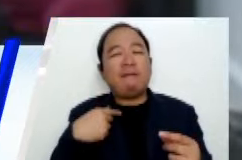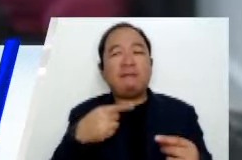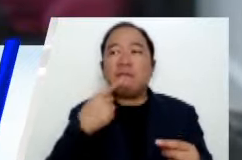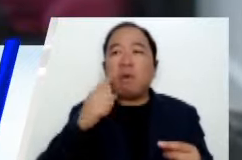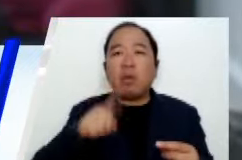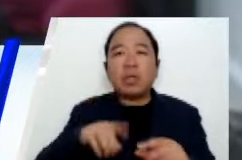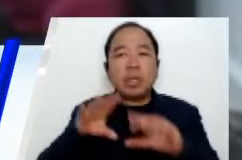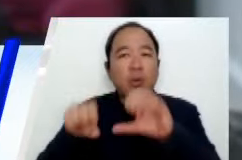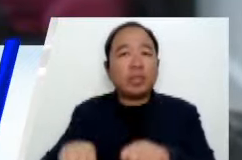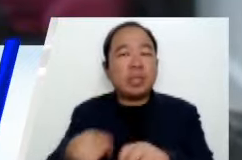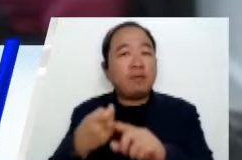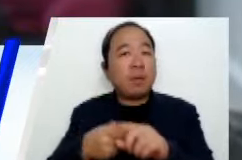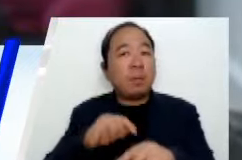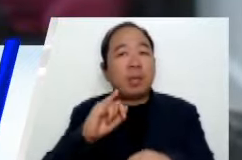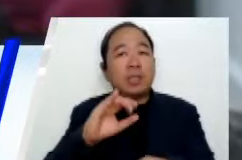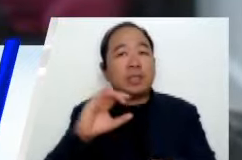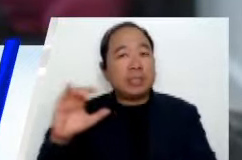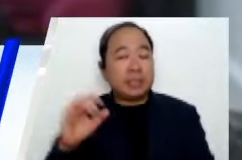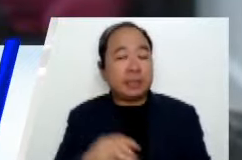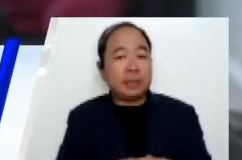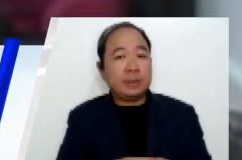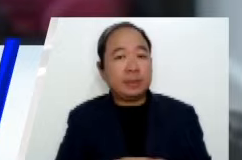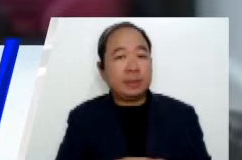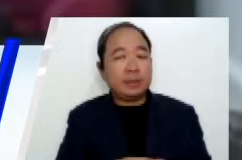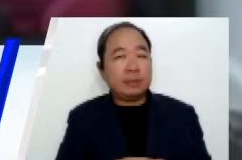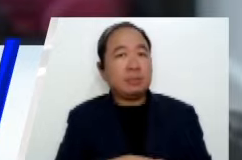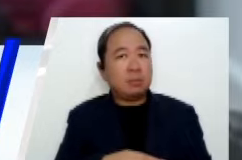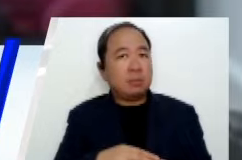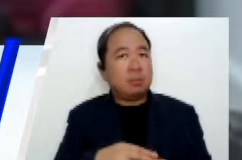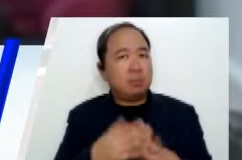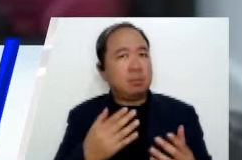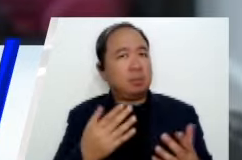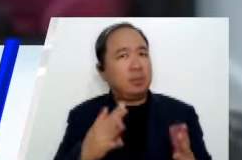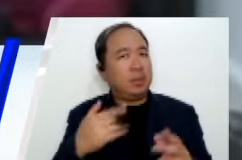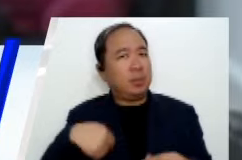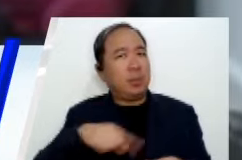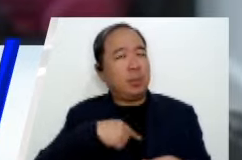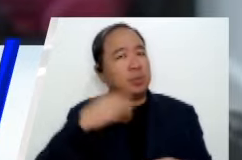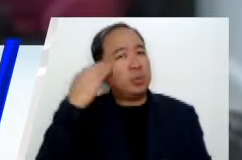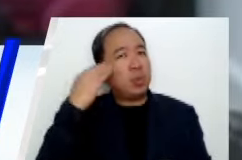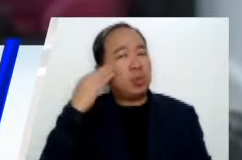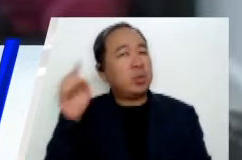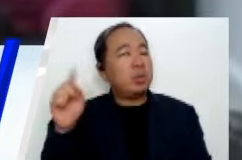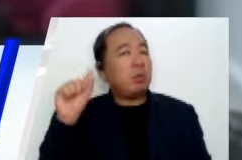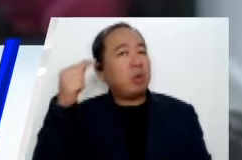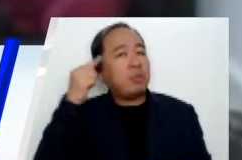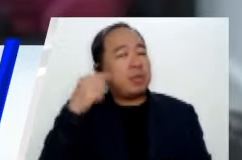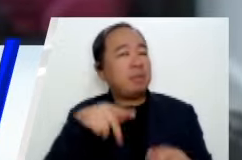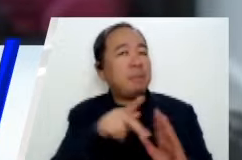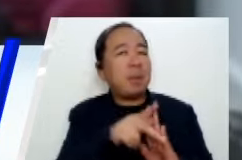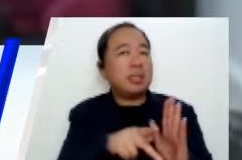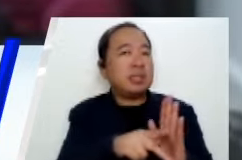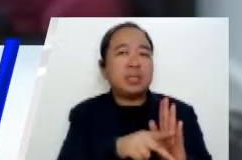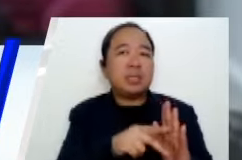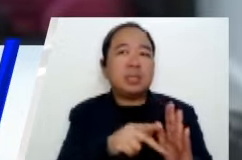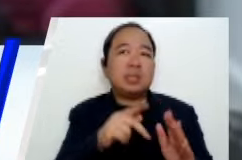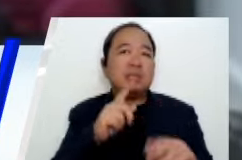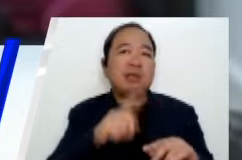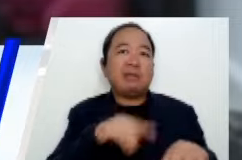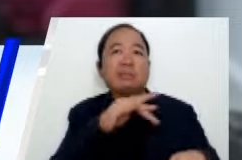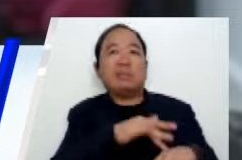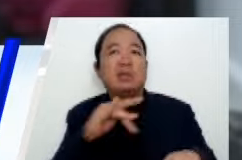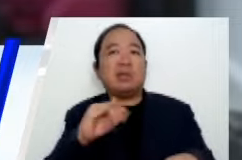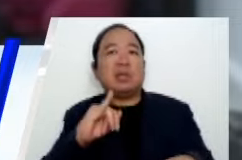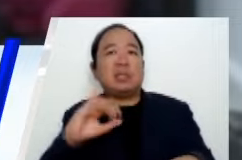naman tayo na yung policy ngayon ng gobyerno hindi papasukin ang ICC ay posible namang